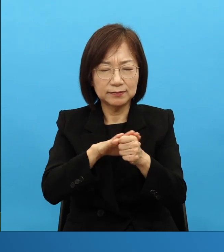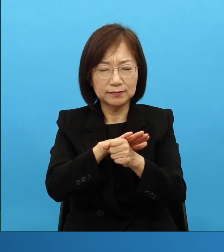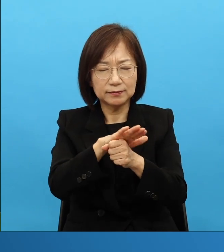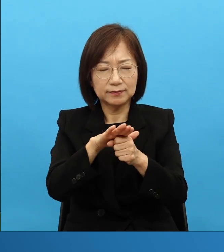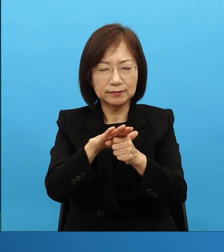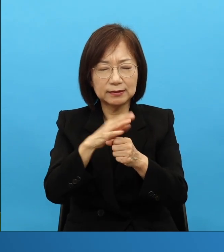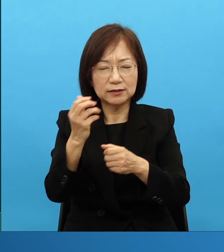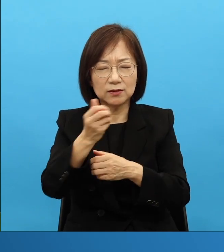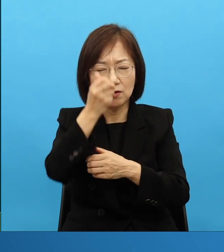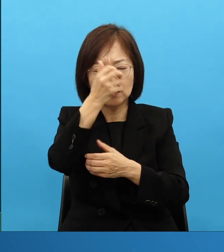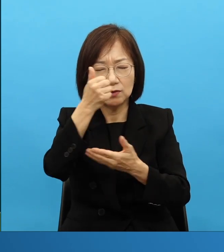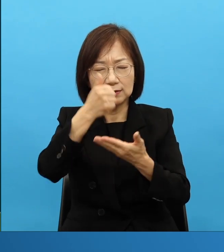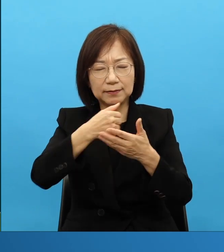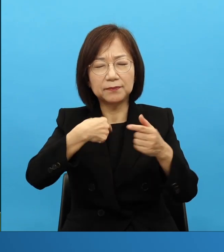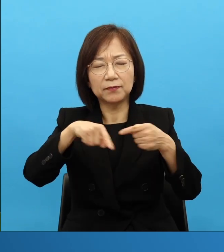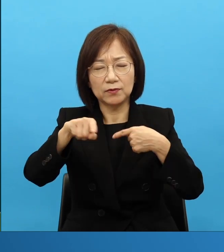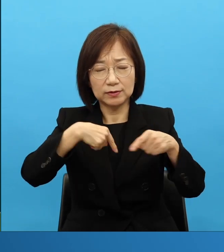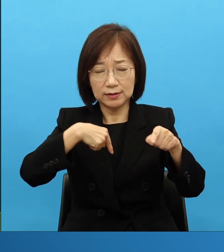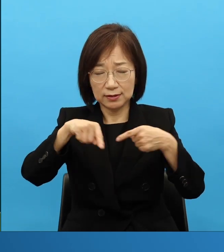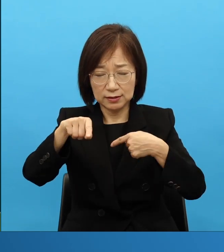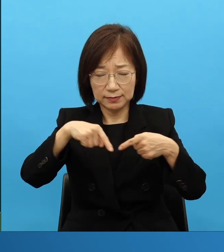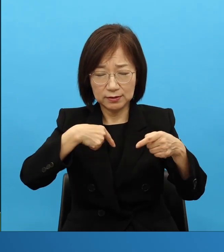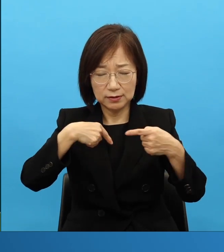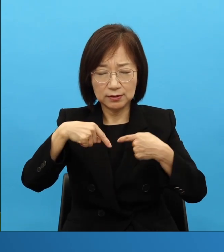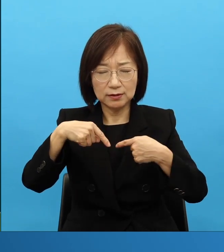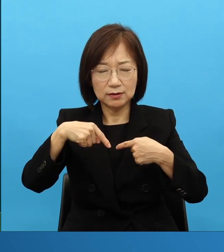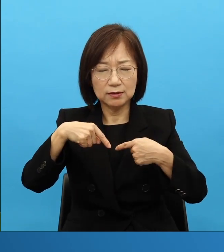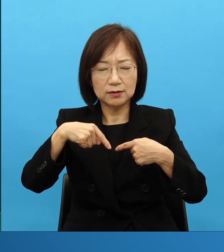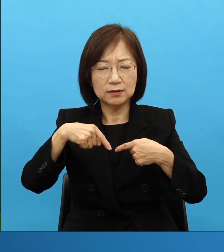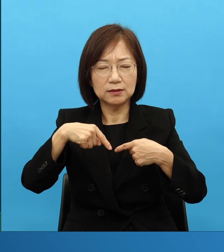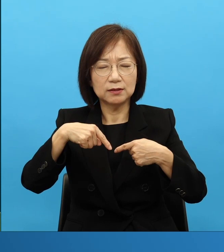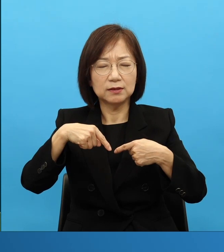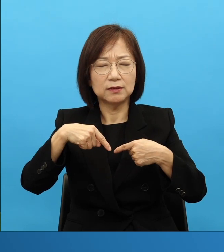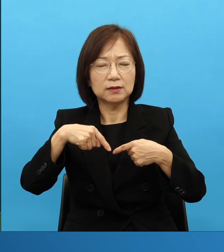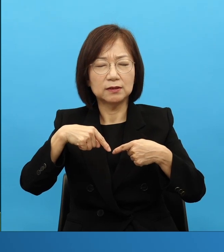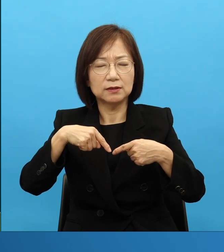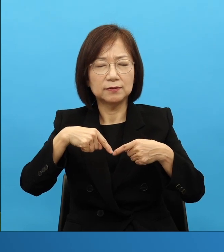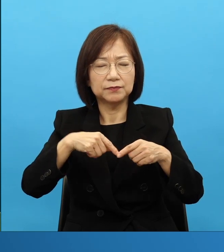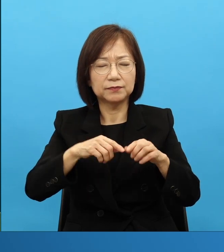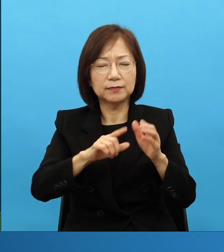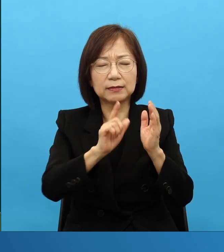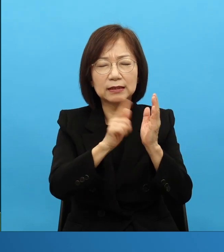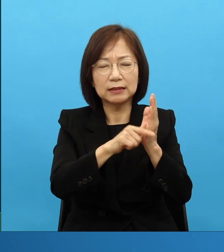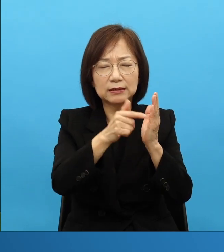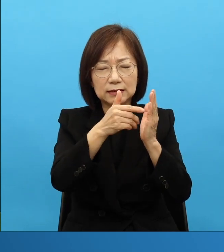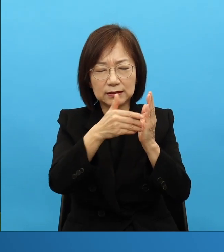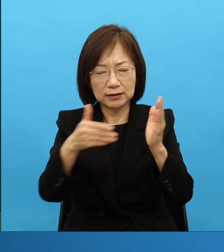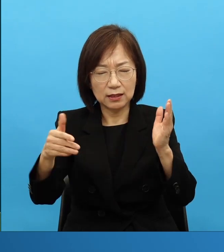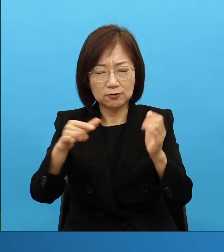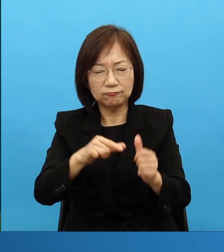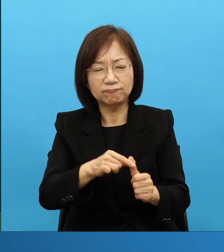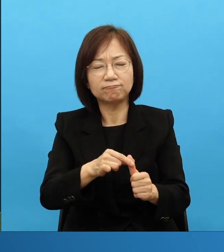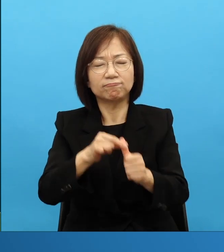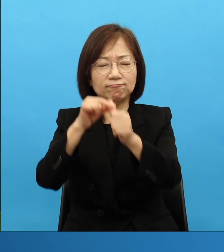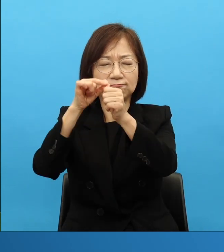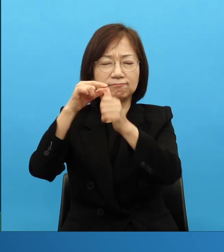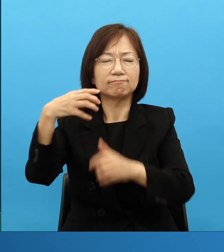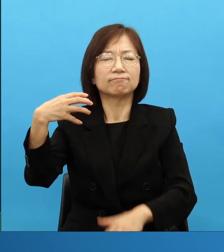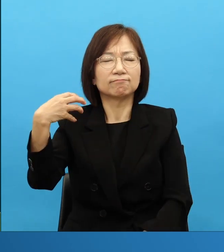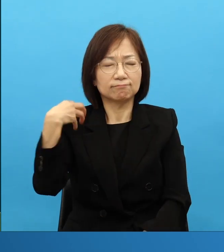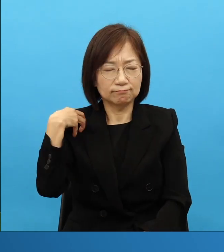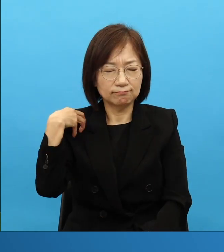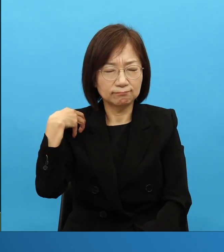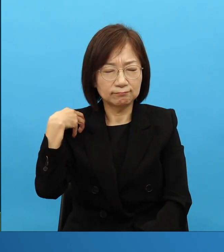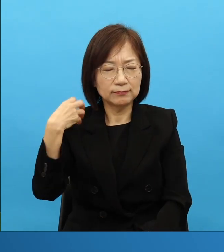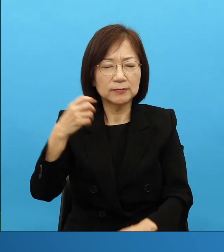God, 성령님의 역사하심이 working on the Holy Spirit, 시대 살릴 언약의